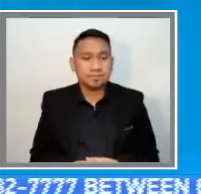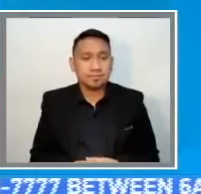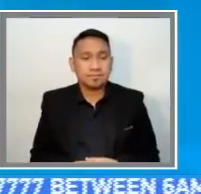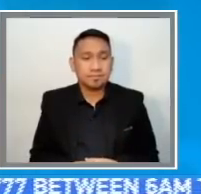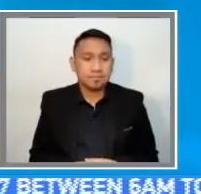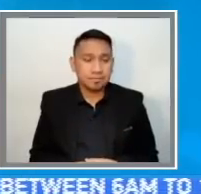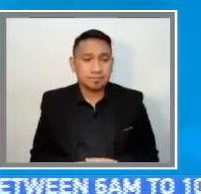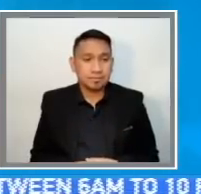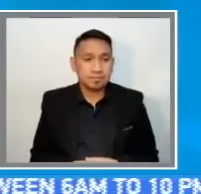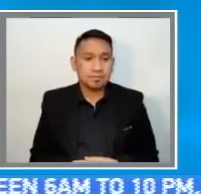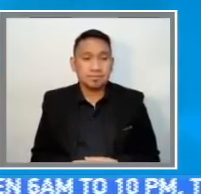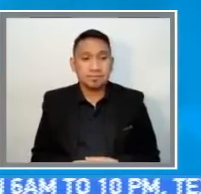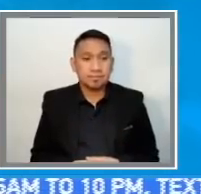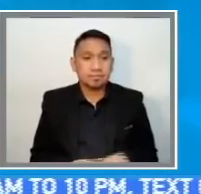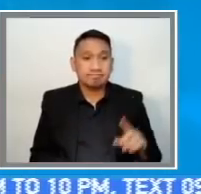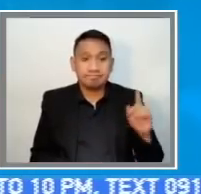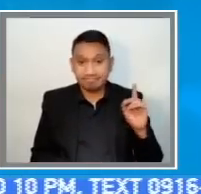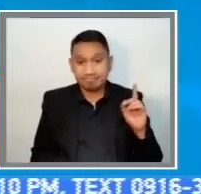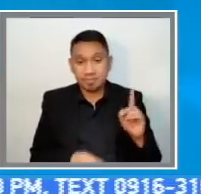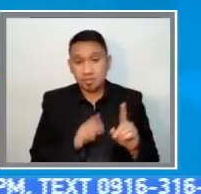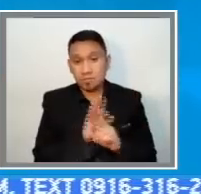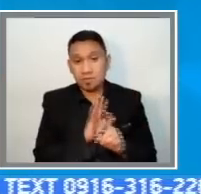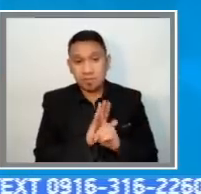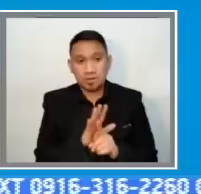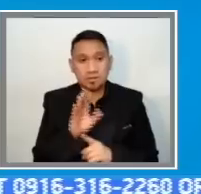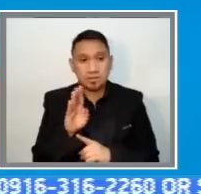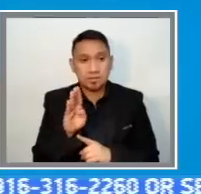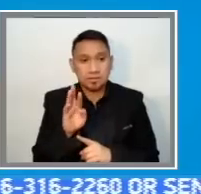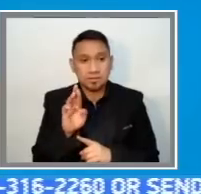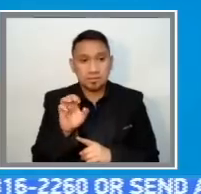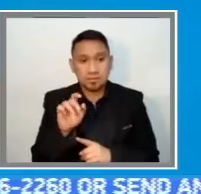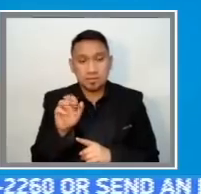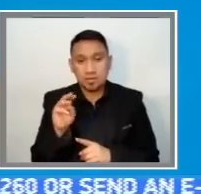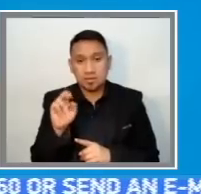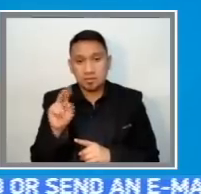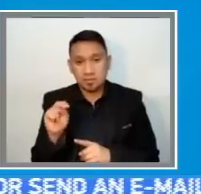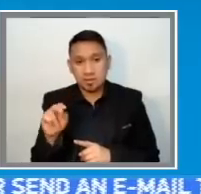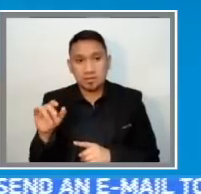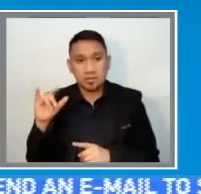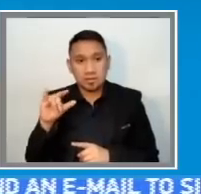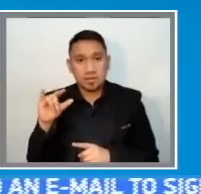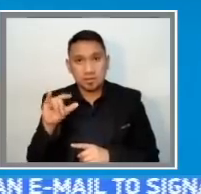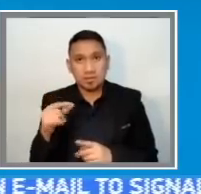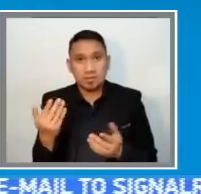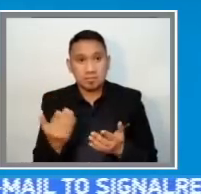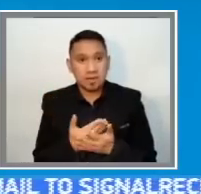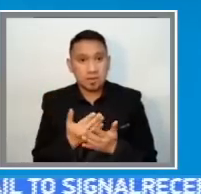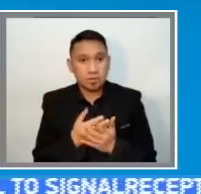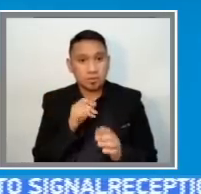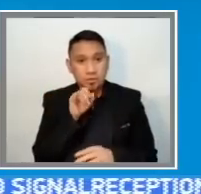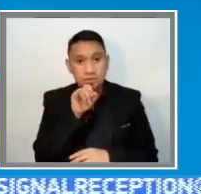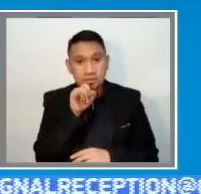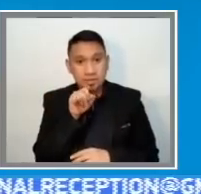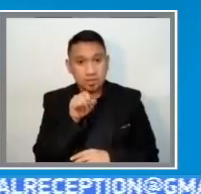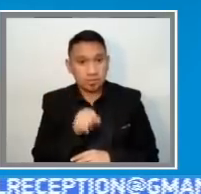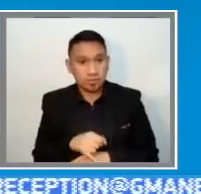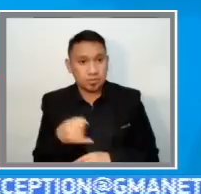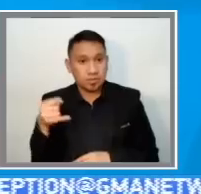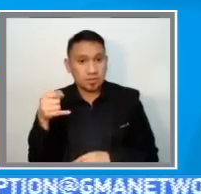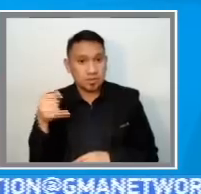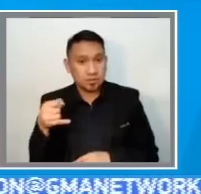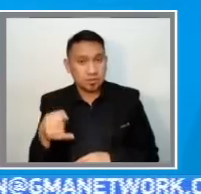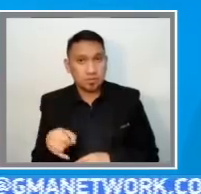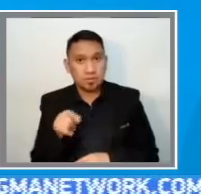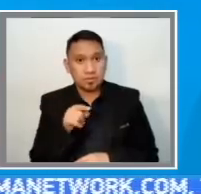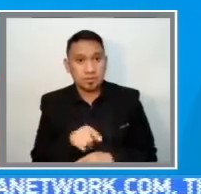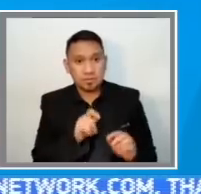Nag-flex si PhilAm social media personality Bretman Rock sa IG ng kanyang bagong tattoo. Ginawa raw ito sa pamamagitan ng pagbabatok